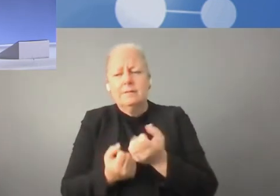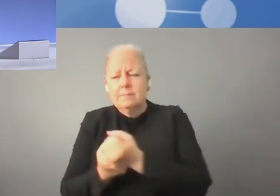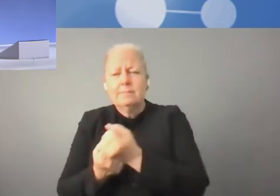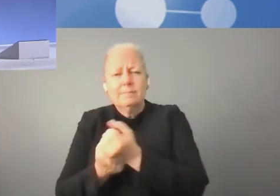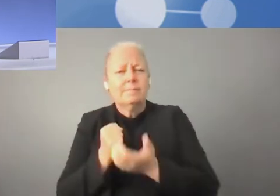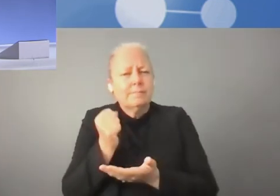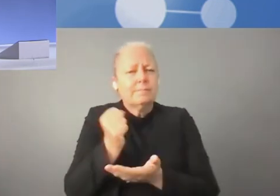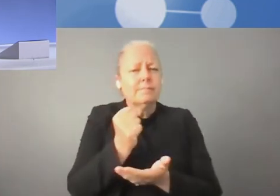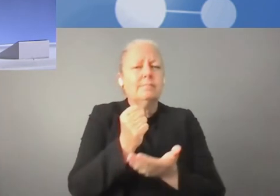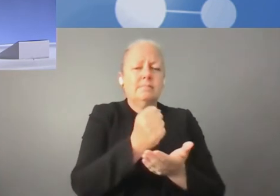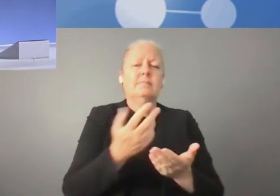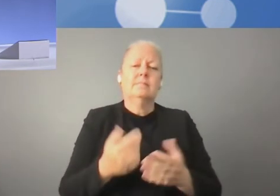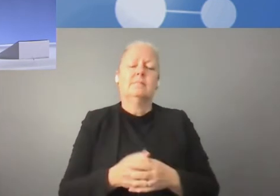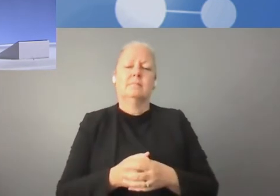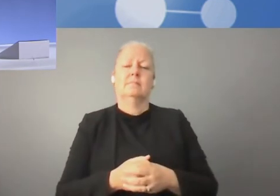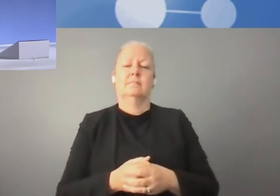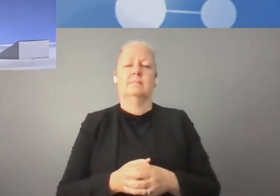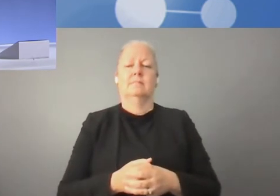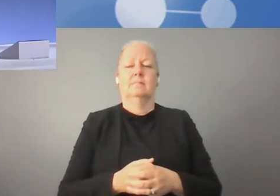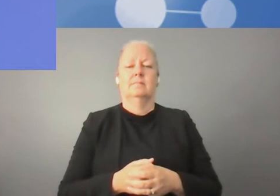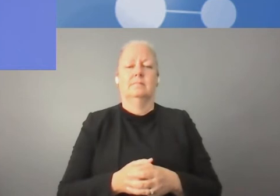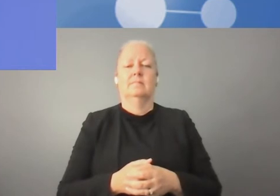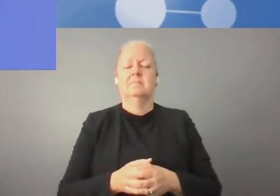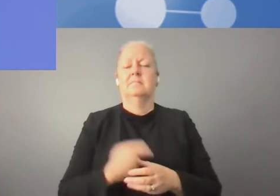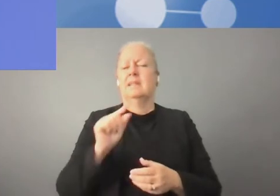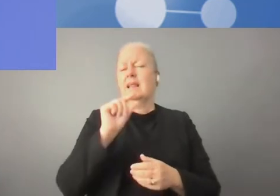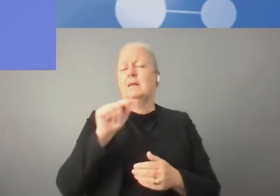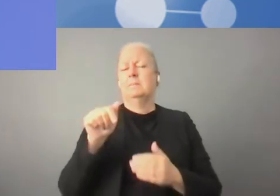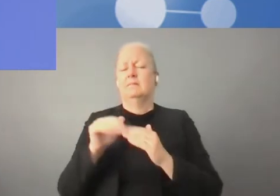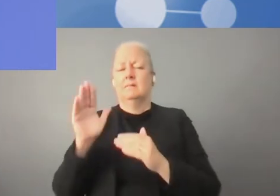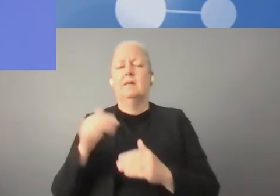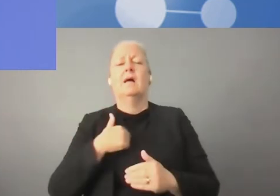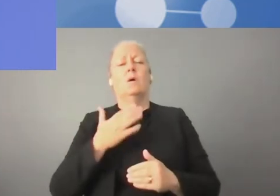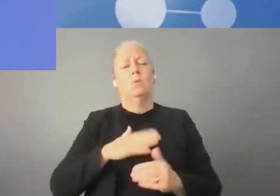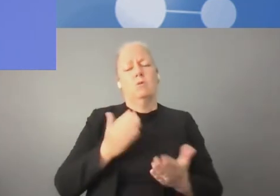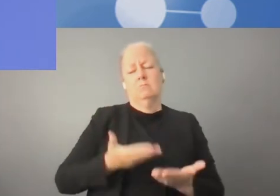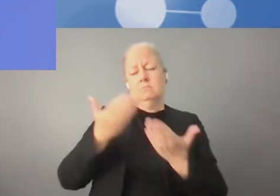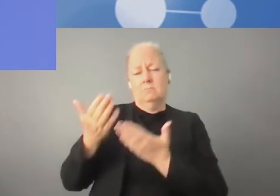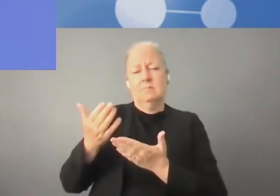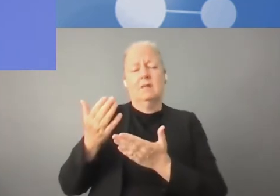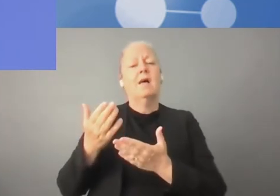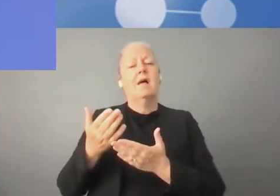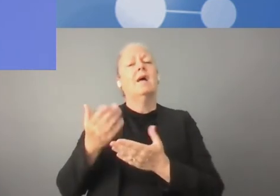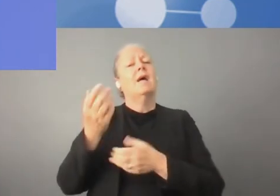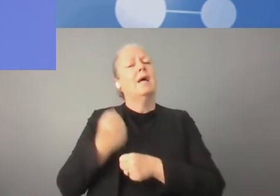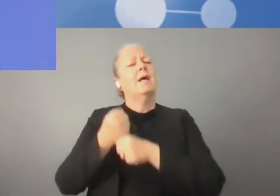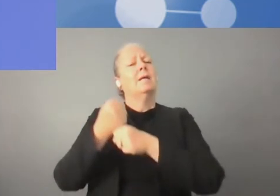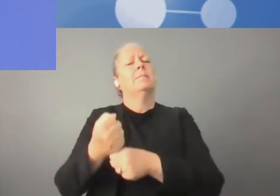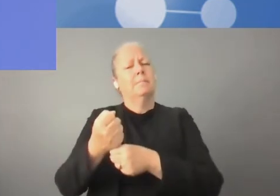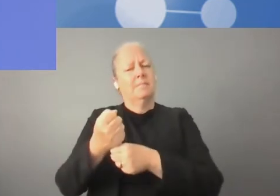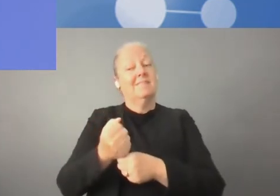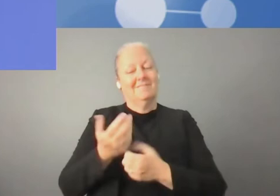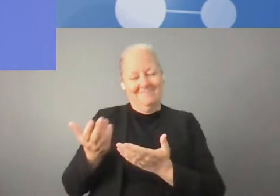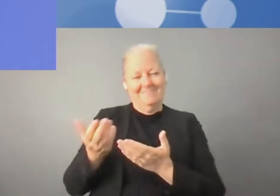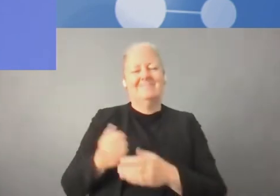支持，不光是在开始的创新风险投资，而且在以后的发展过程当